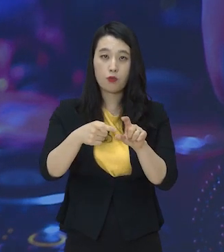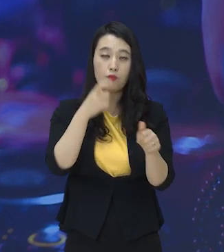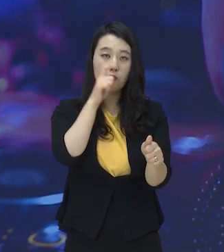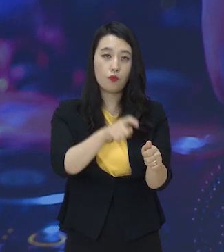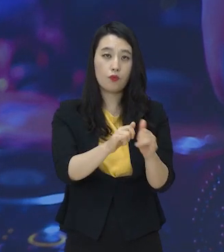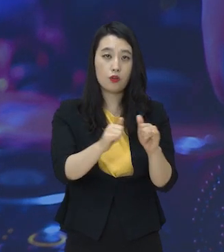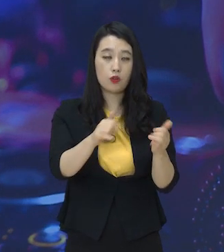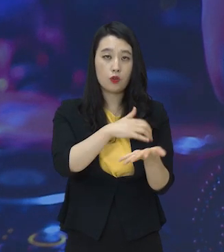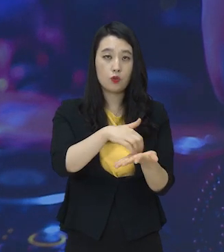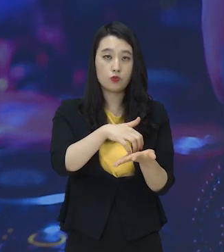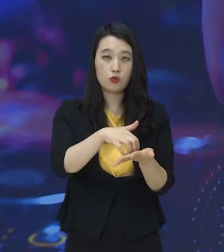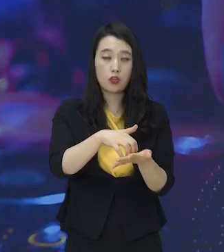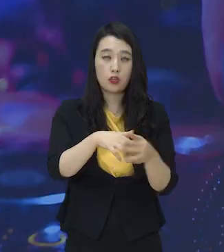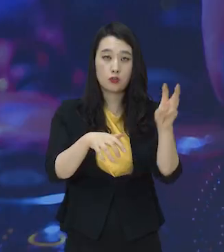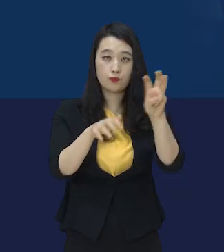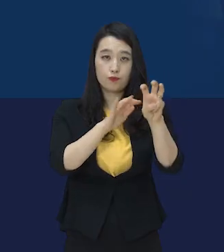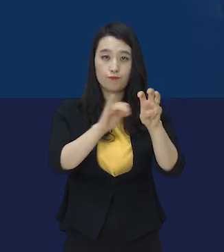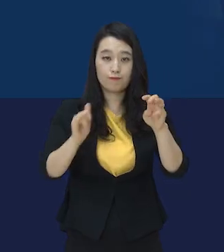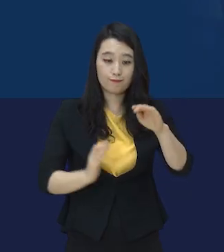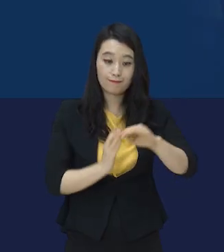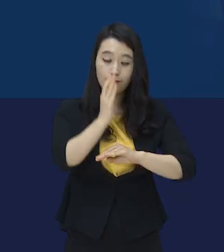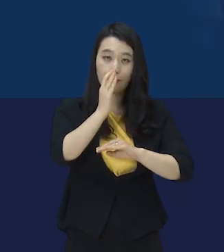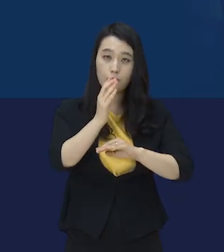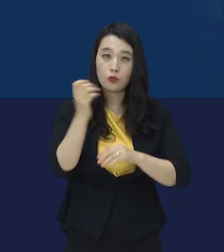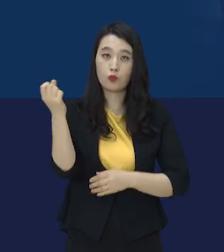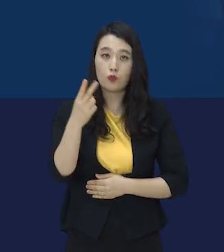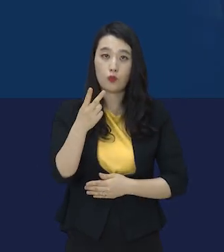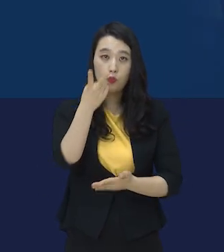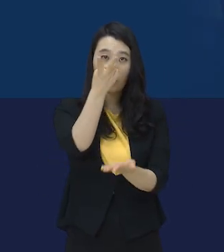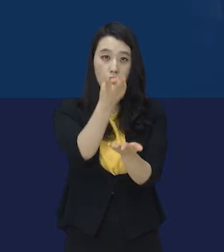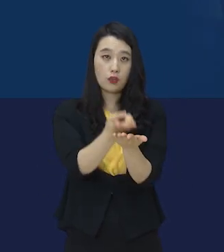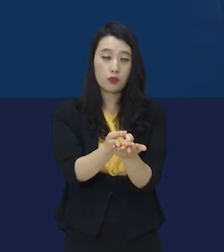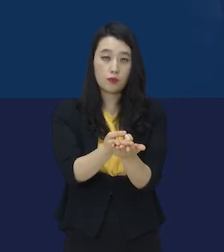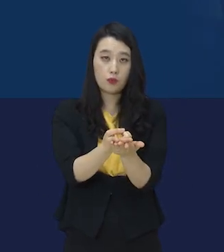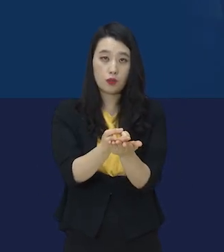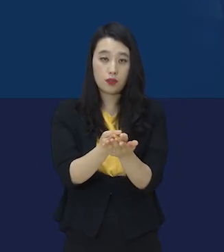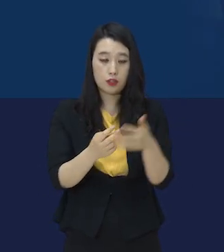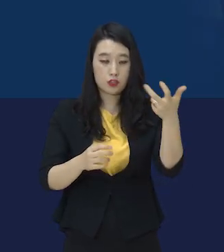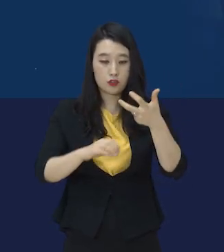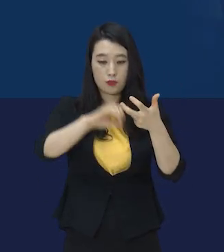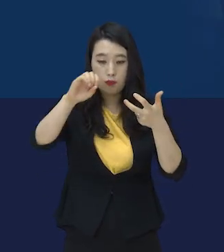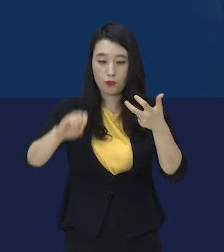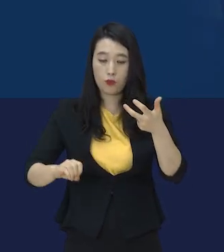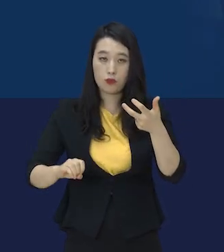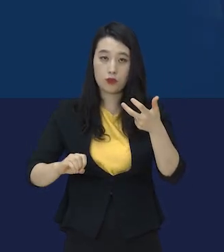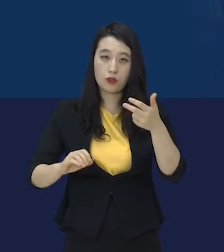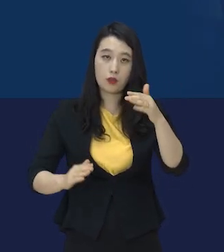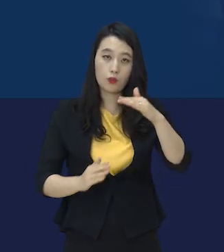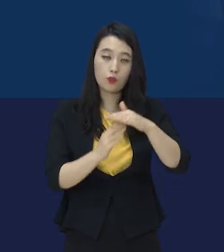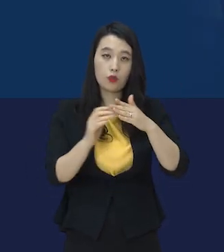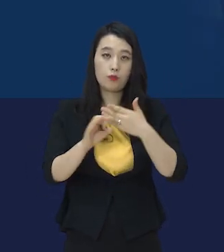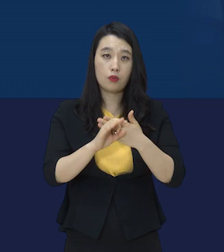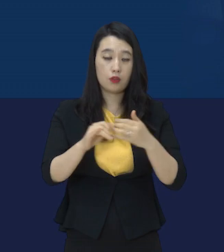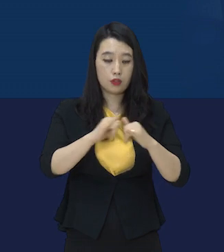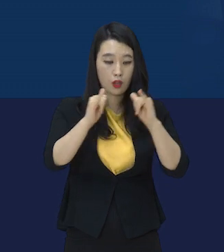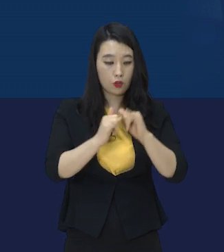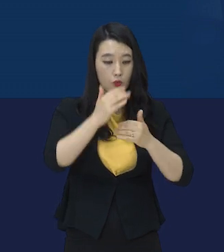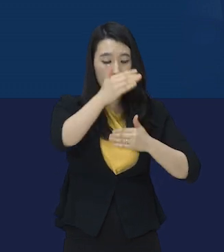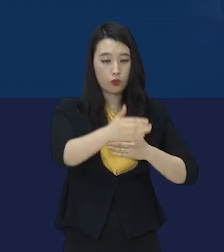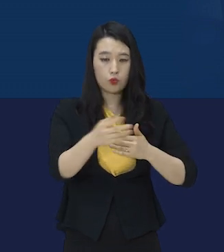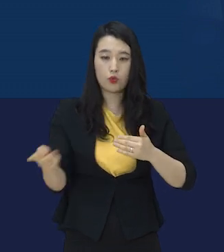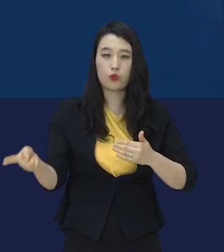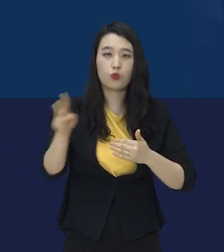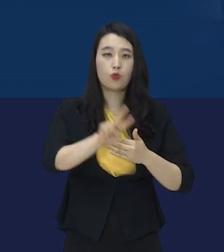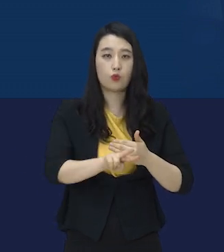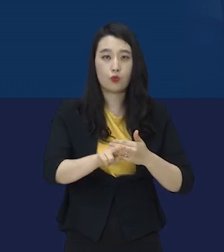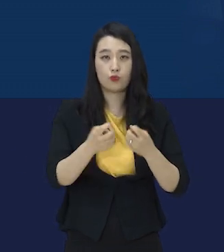수가 30명을 넘거나 병상 가동률이 70%에 도달할 경우 사회적 거리두기로